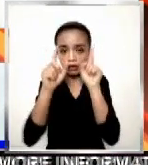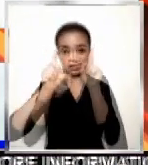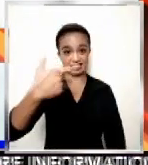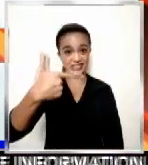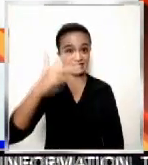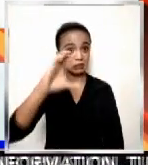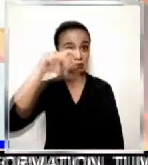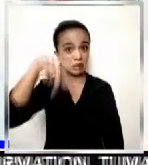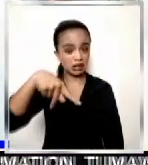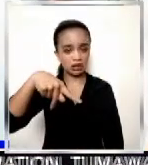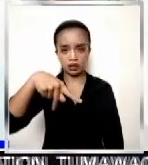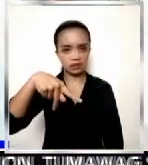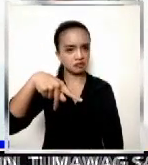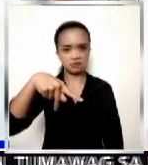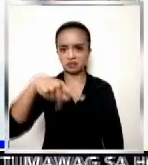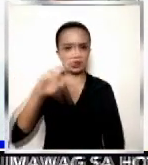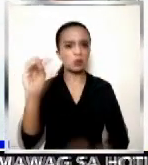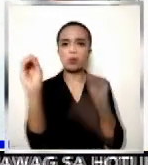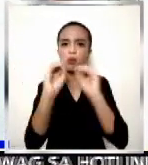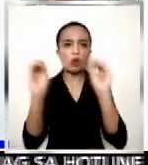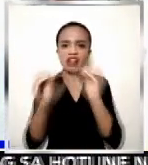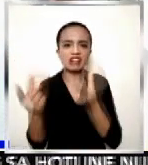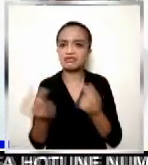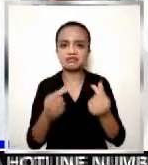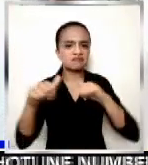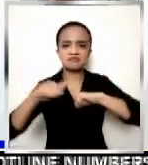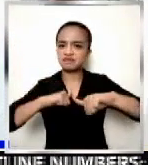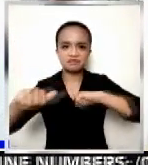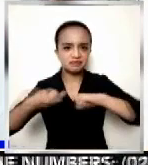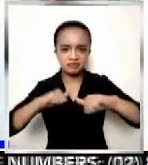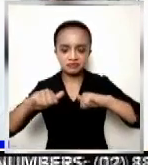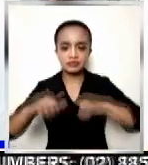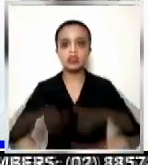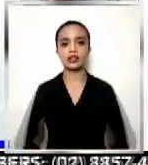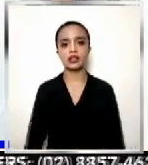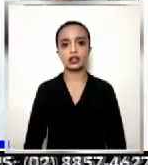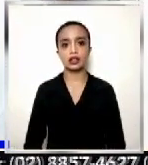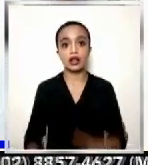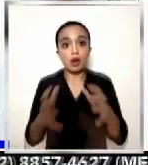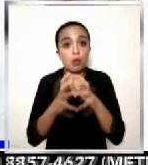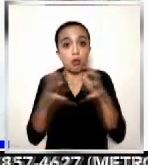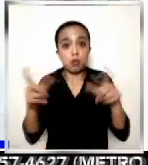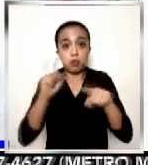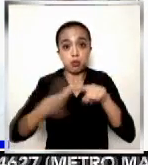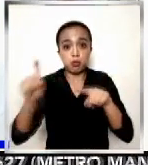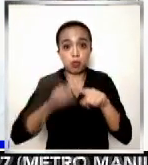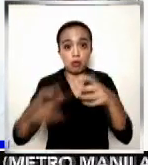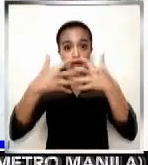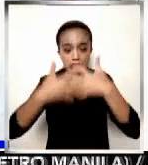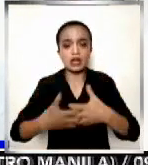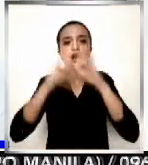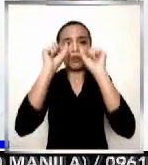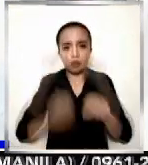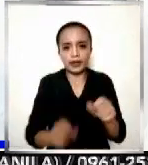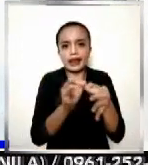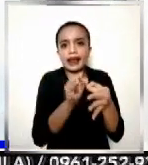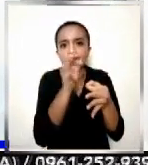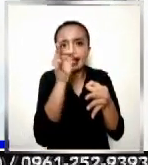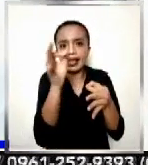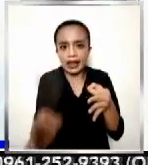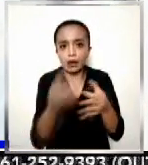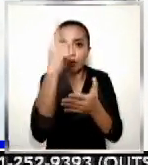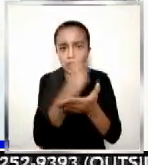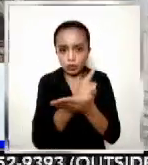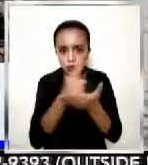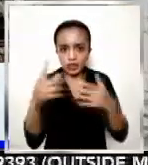taken action. Sa hearing, sinabi ng isa sa mga planta, kaya lang nilang i-delay ang maintenance shutdown ng isang linggo. Wala pa namang